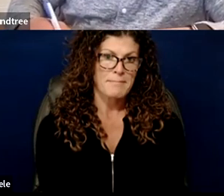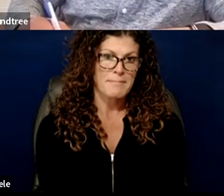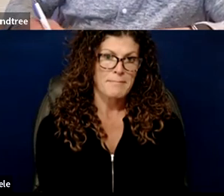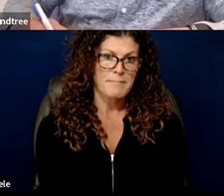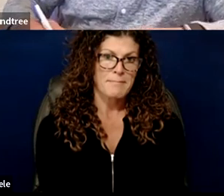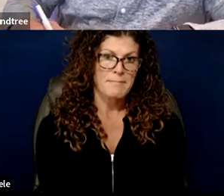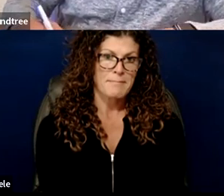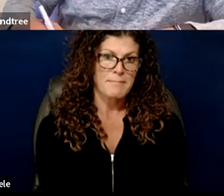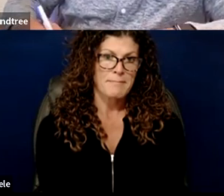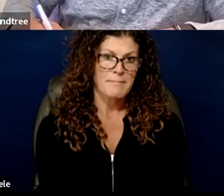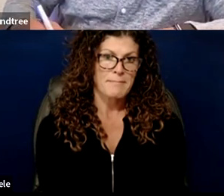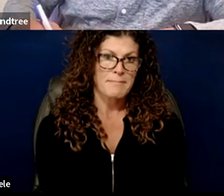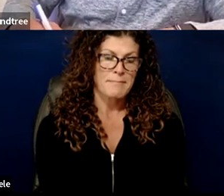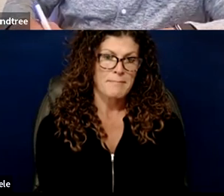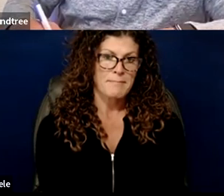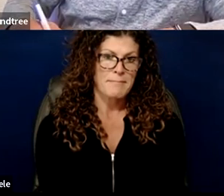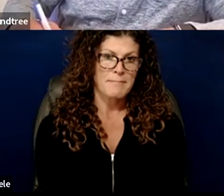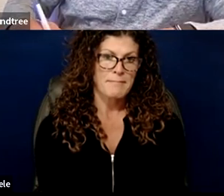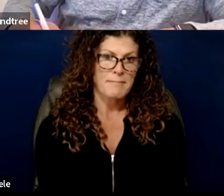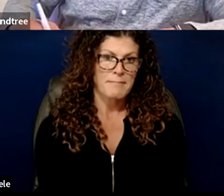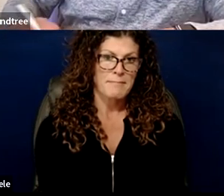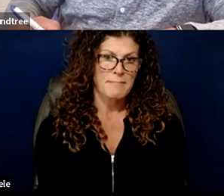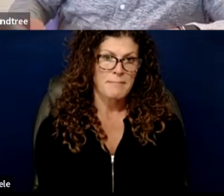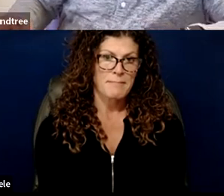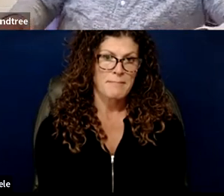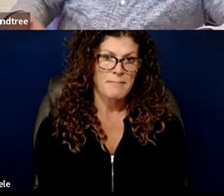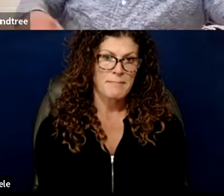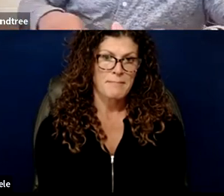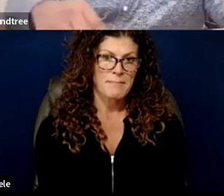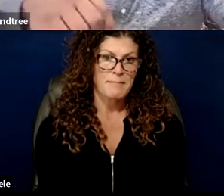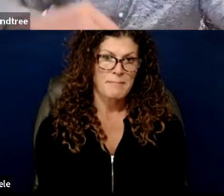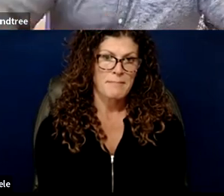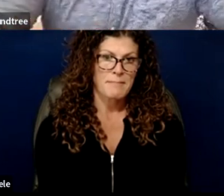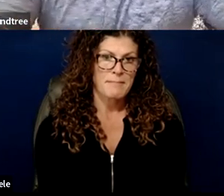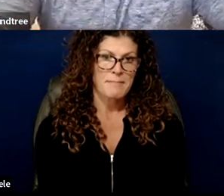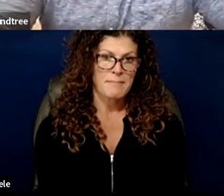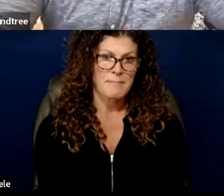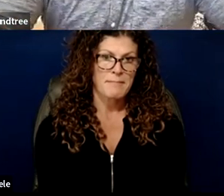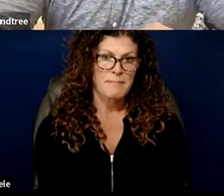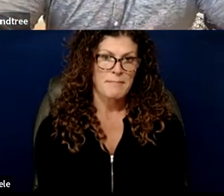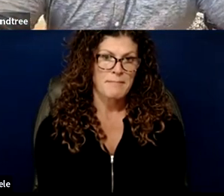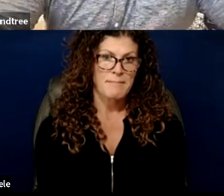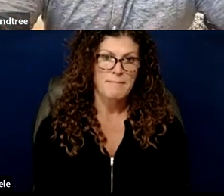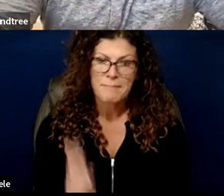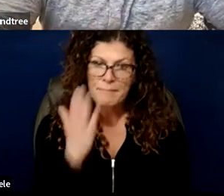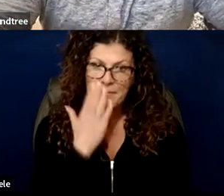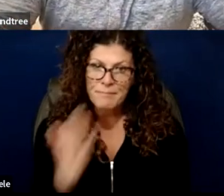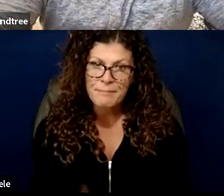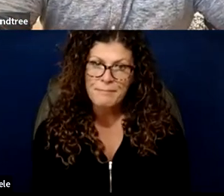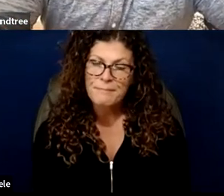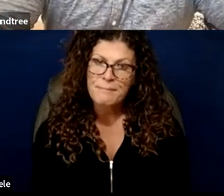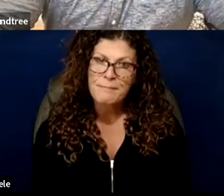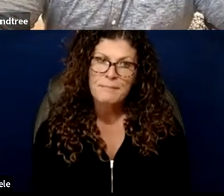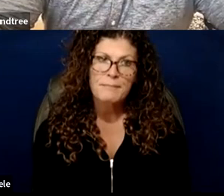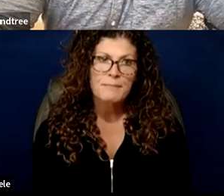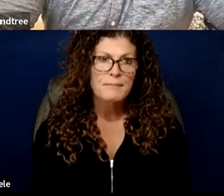اختيار اللغة العربية لتتمكن من استماع إلى الترجمة كاملة. شكراً جزيلاً. Thank you so much. Thank you very much. And